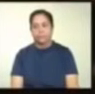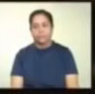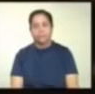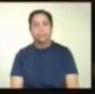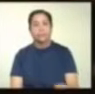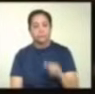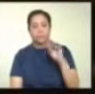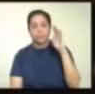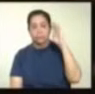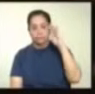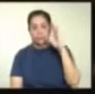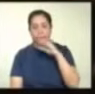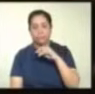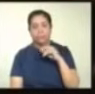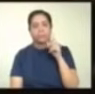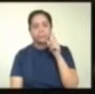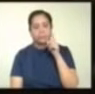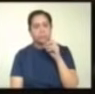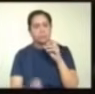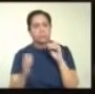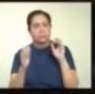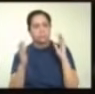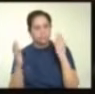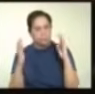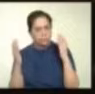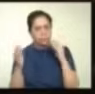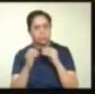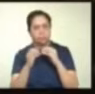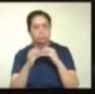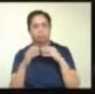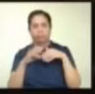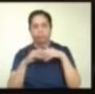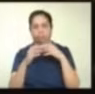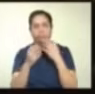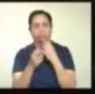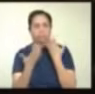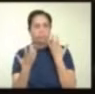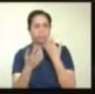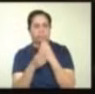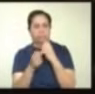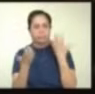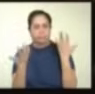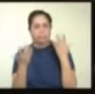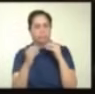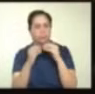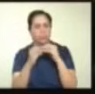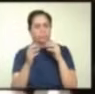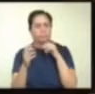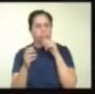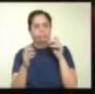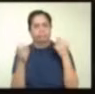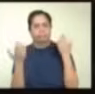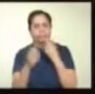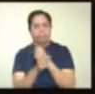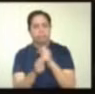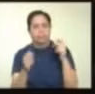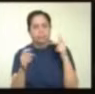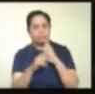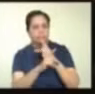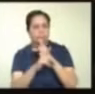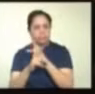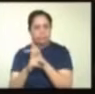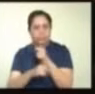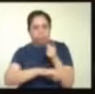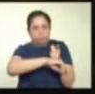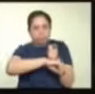Oo, Bok at Lucci, mas compared kanina, mas maluwag na yung seguridad dito ngayon sa New Bilibid Prison. Sa katunayan, yung tangke